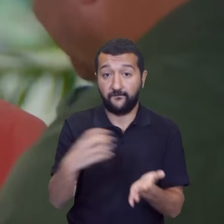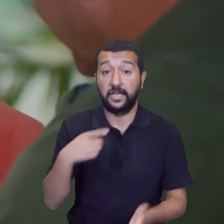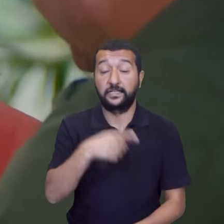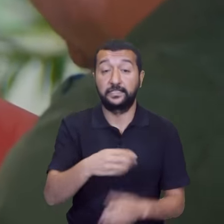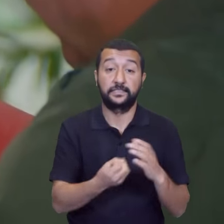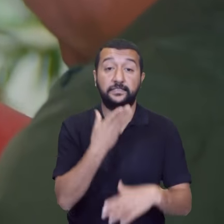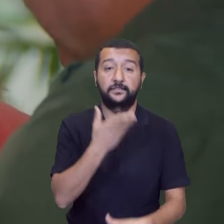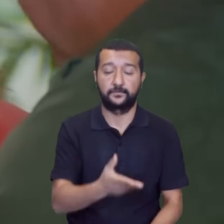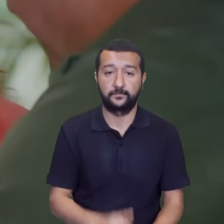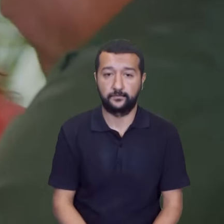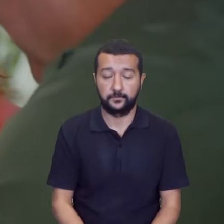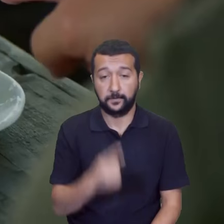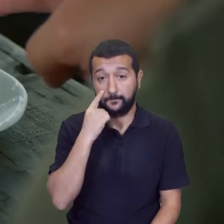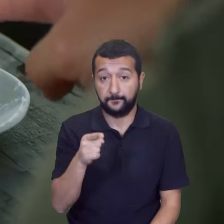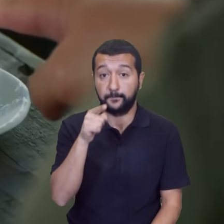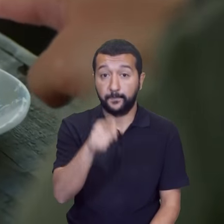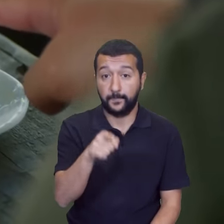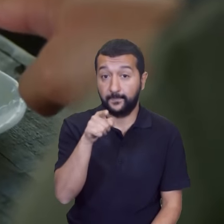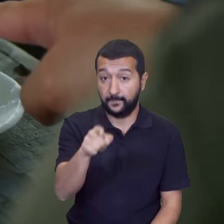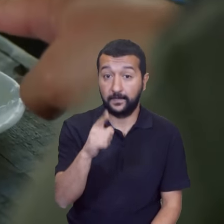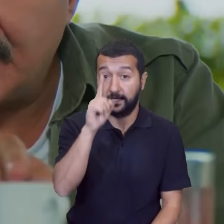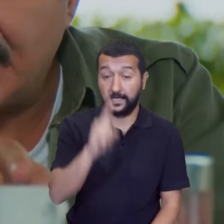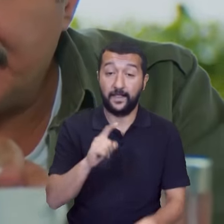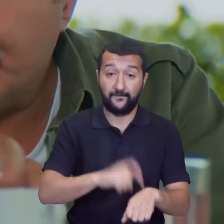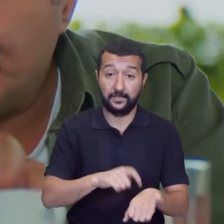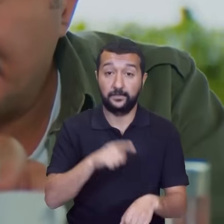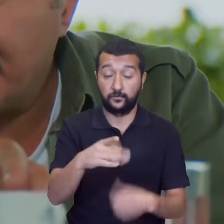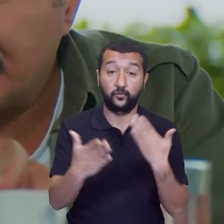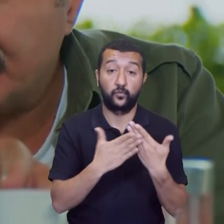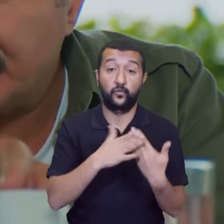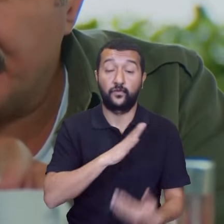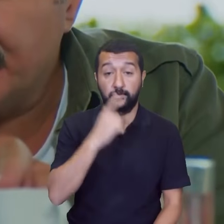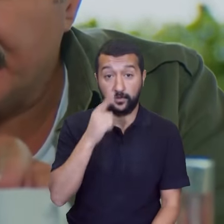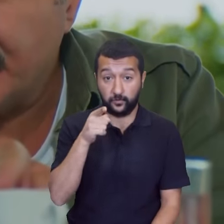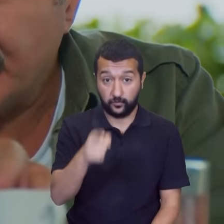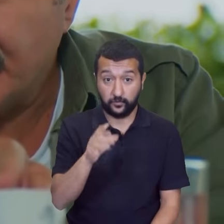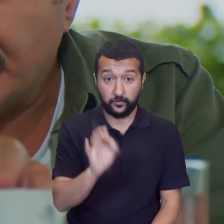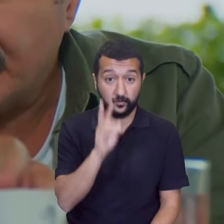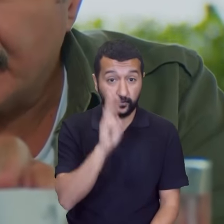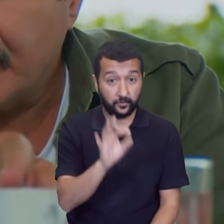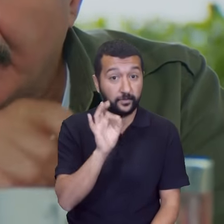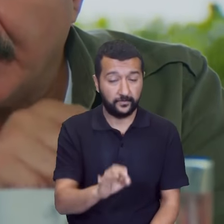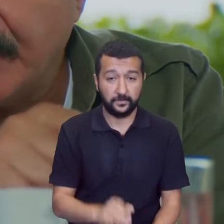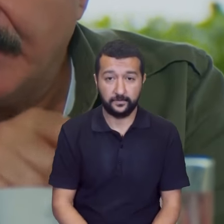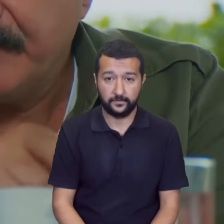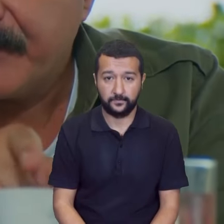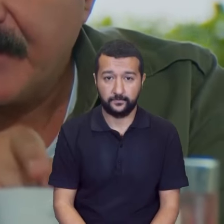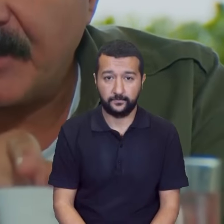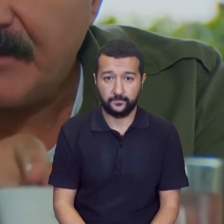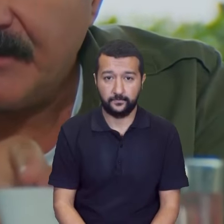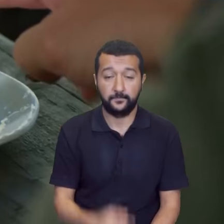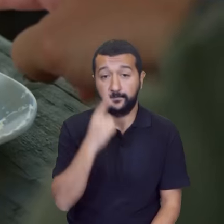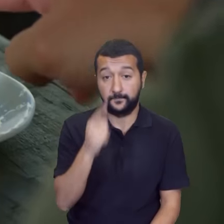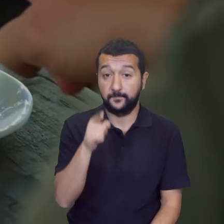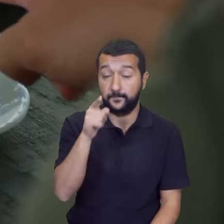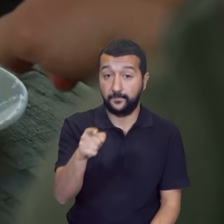falından. Fincanı gösterdi. Bak, sana ilk vakte kadar bir düğün var. Bak şurada, görüyor musun? Görüyorum. Ha.